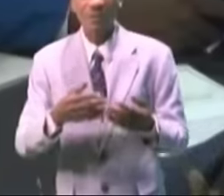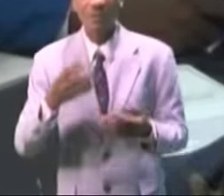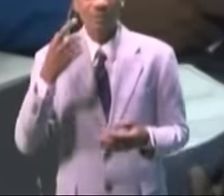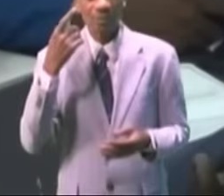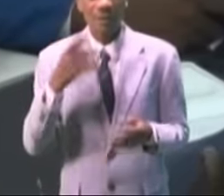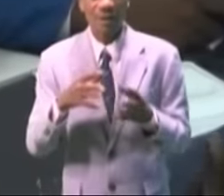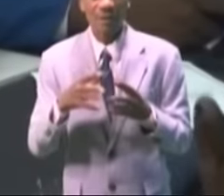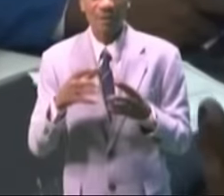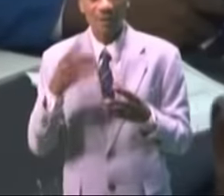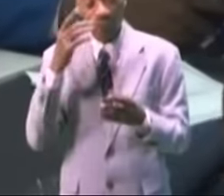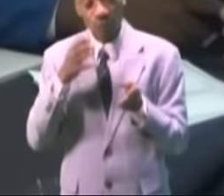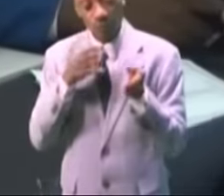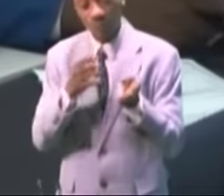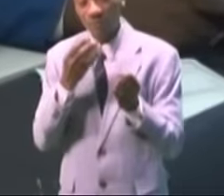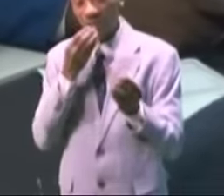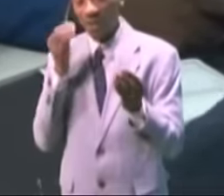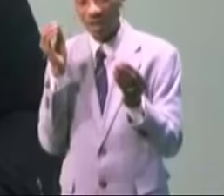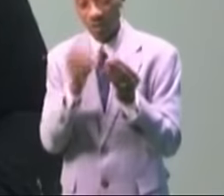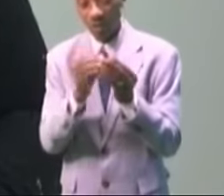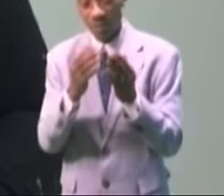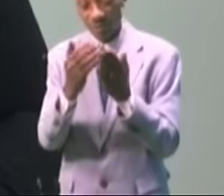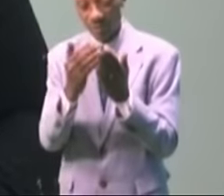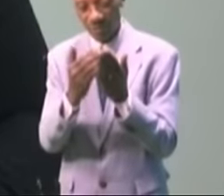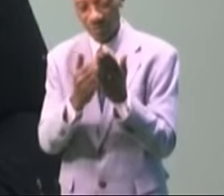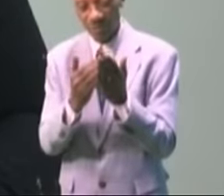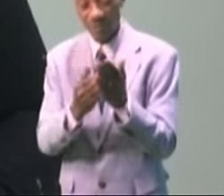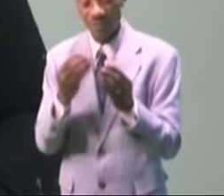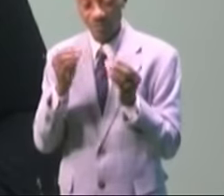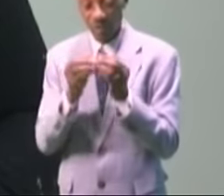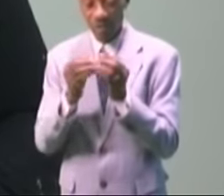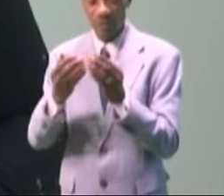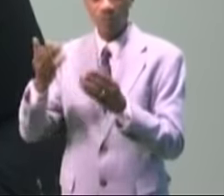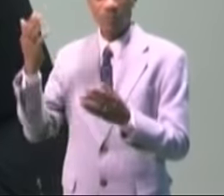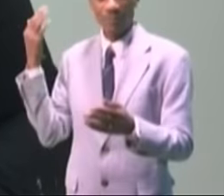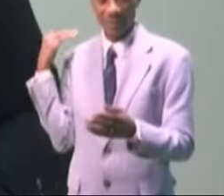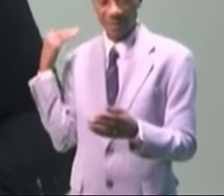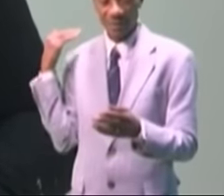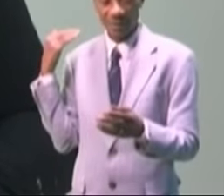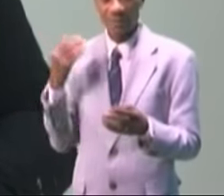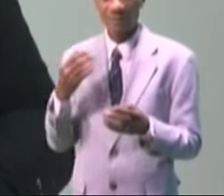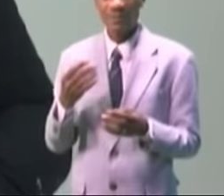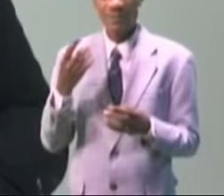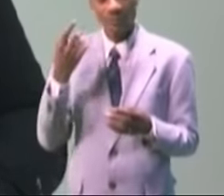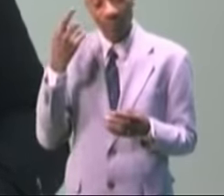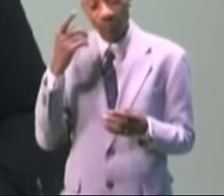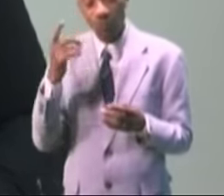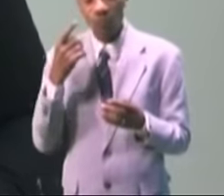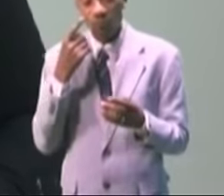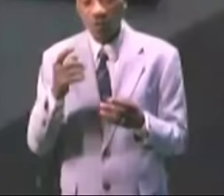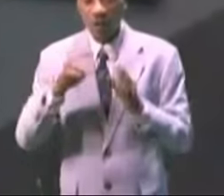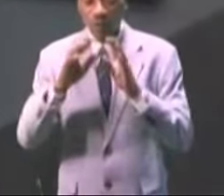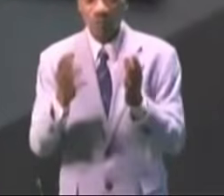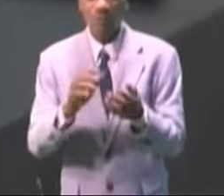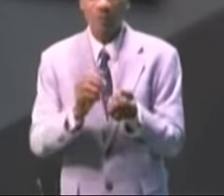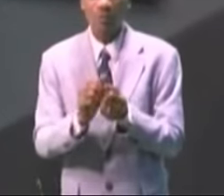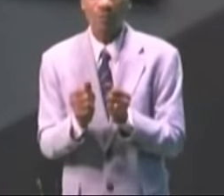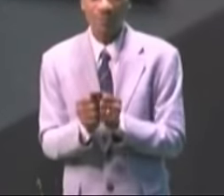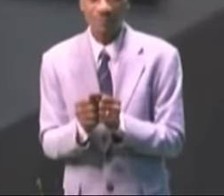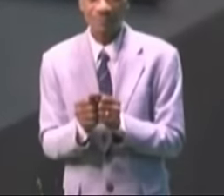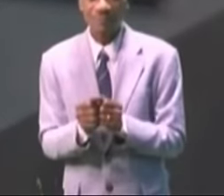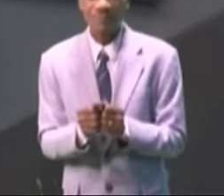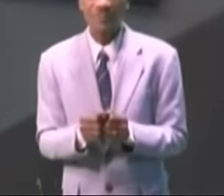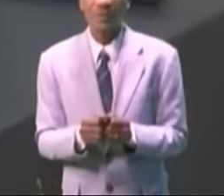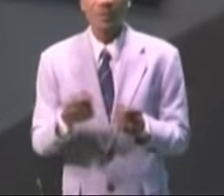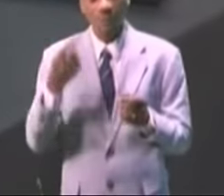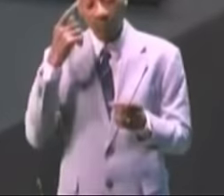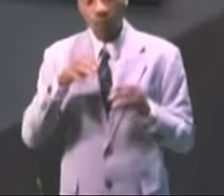recommandations formulées lors de la première réunion du comité de pilotage dans le cadre du projet APA qui consiste à protéger la